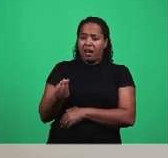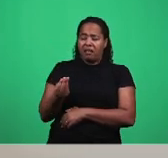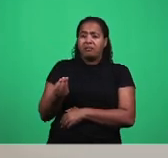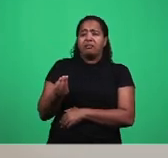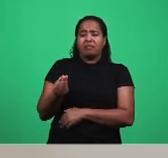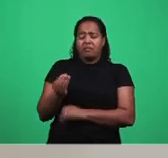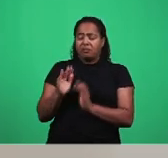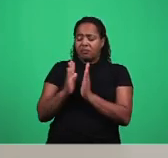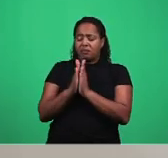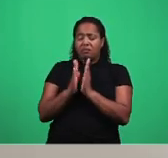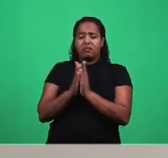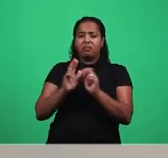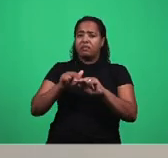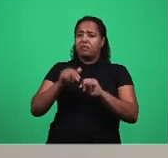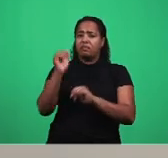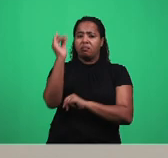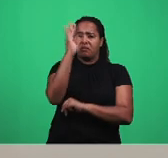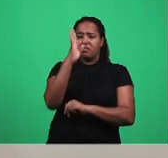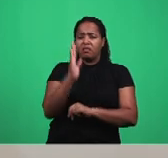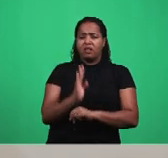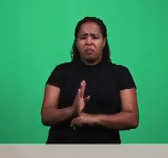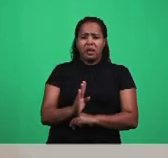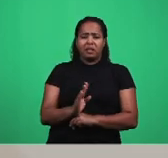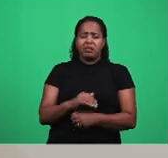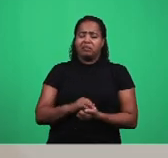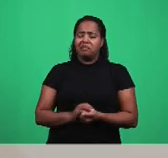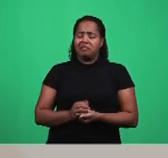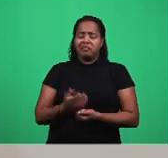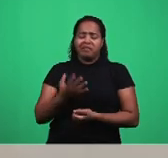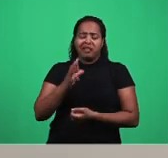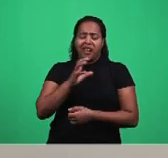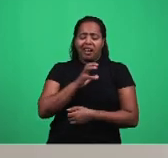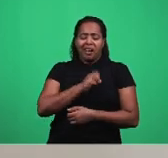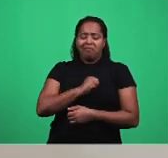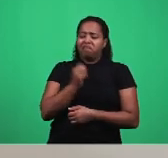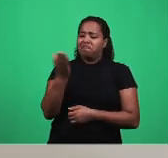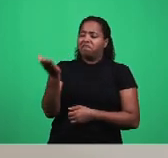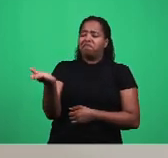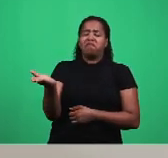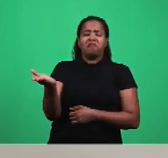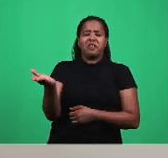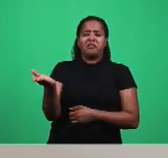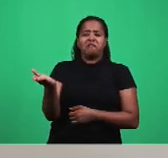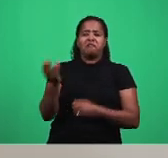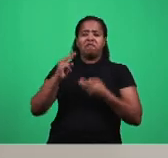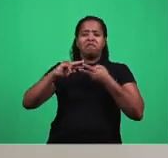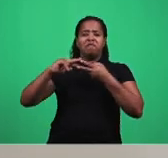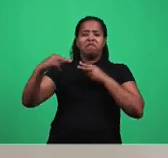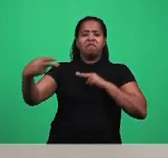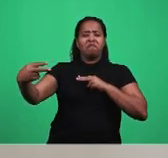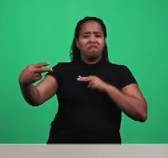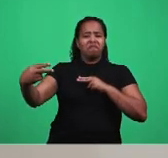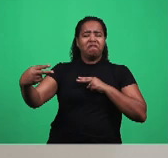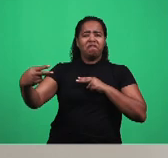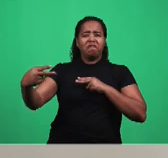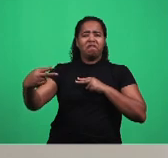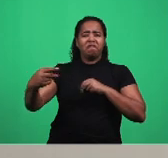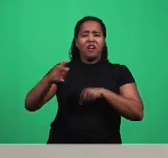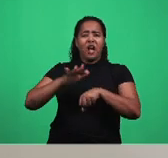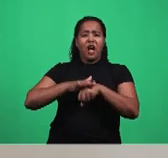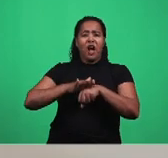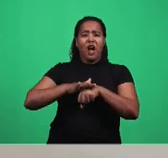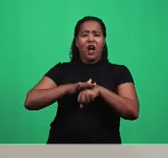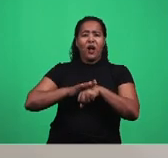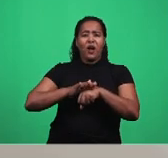Nous aimons ce peuple. C'est notre sang. C'est notre couleur. C'est notre gens. Nous sommes venus de